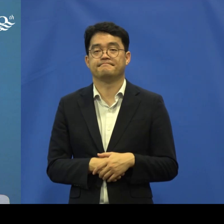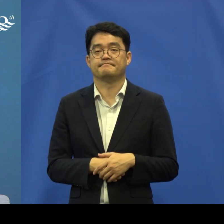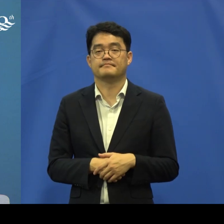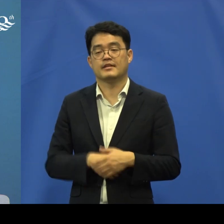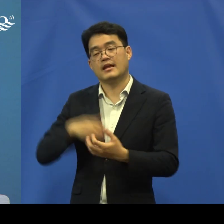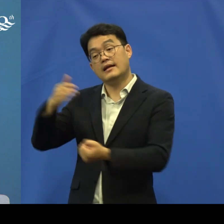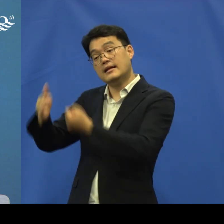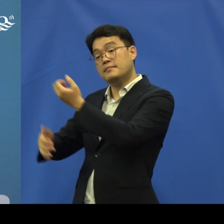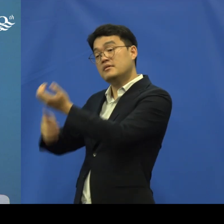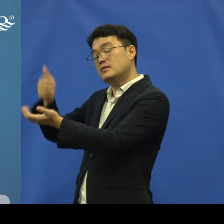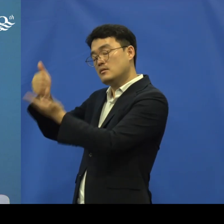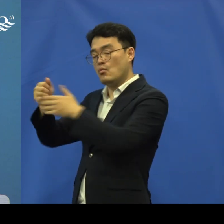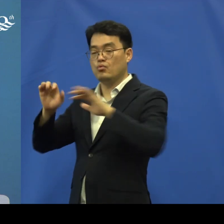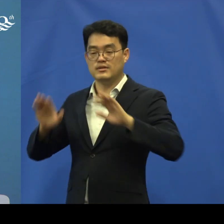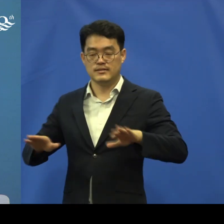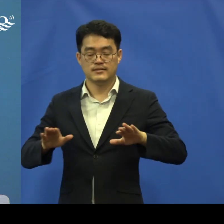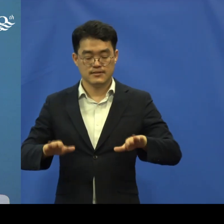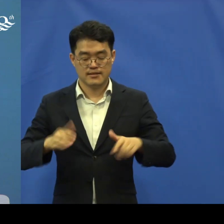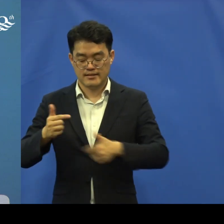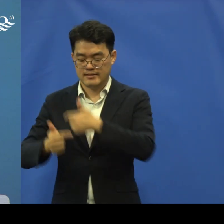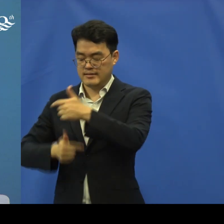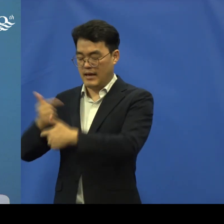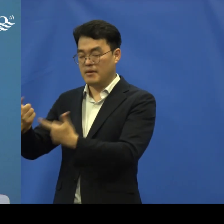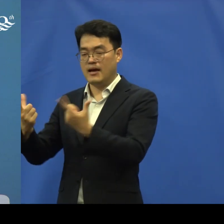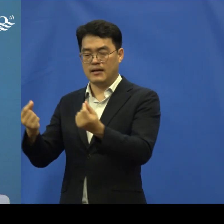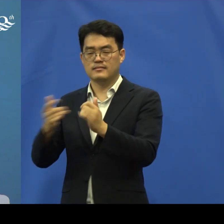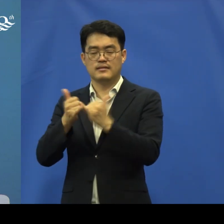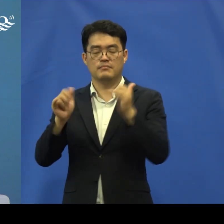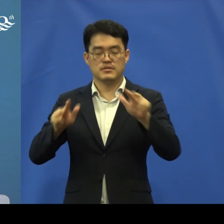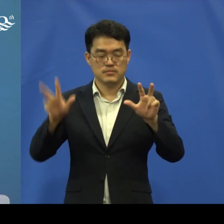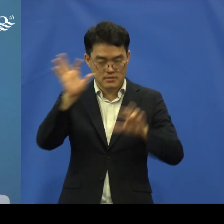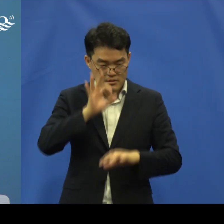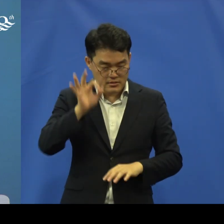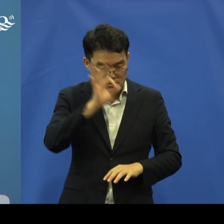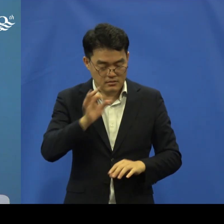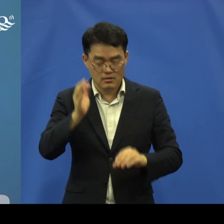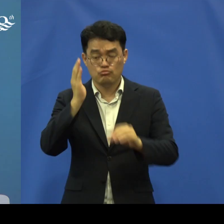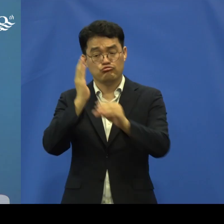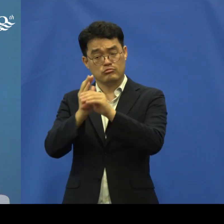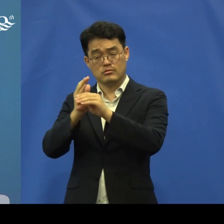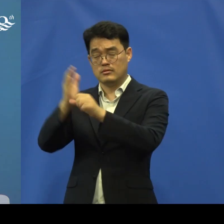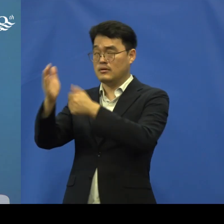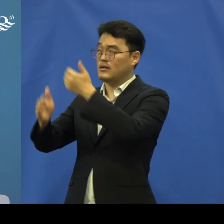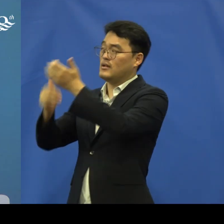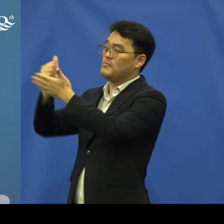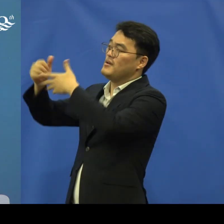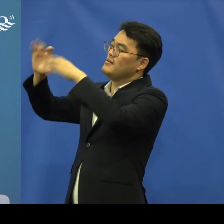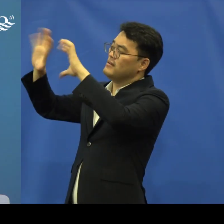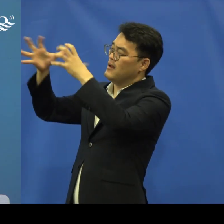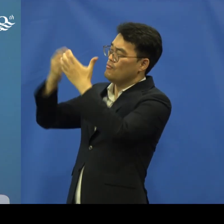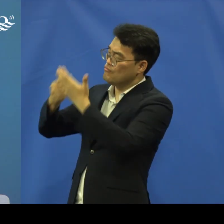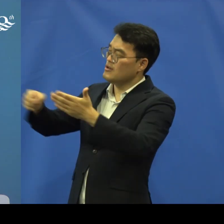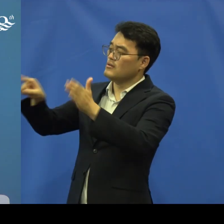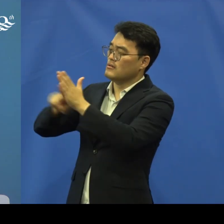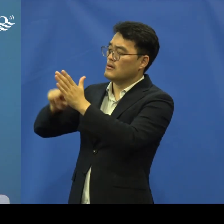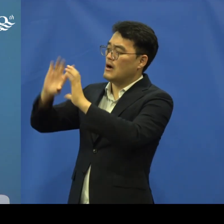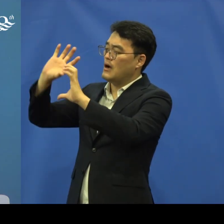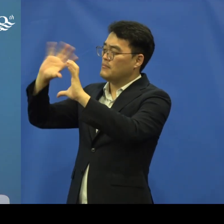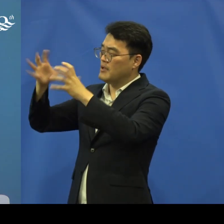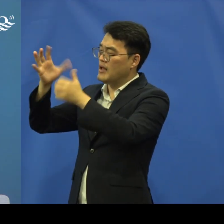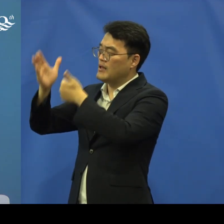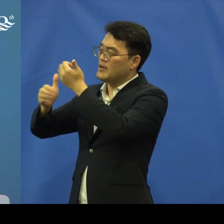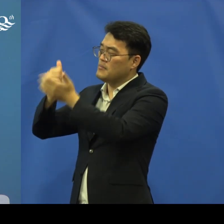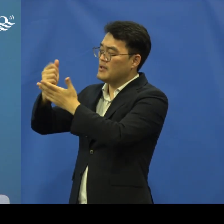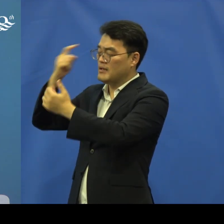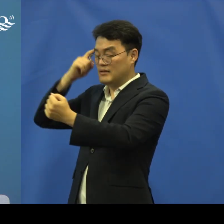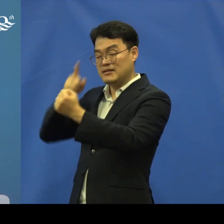하나님은 오늘 이 시대에 느헤미야 같은 사람을 찾았어요. 하나님의 나라를 위하여 하나님의 뜻을 받들고 자신의